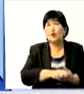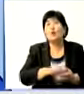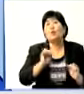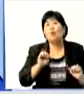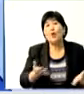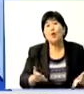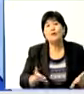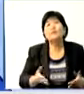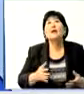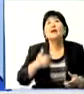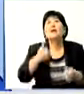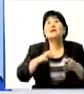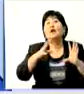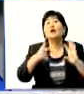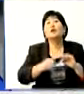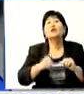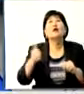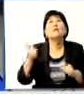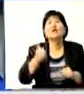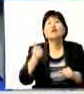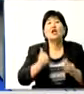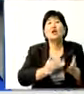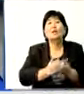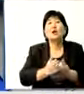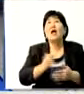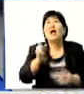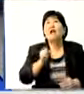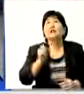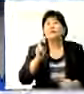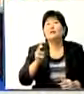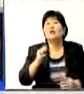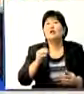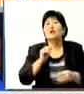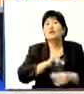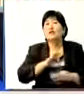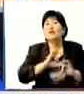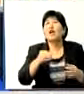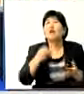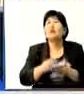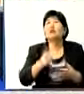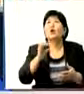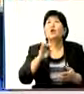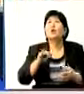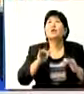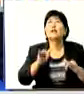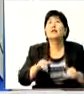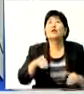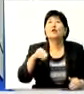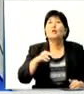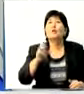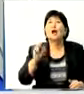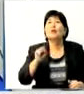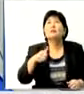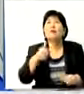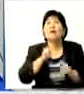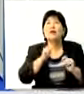болады. Сайыс қорытындысы бойынша жарыстың бірінші бағытында Айтжанов Қанаттың жұмысы үздік деп танылса, бизнеске арналған роботтар бағыты бойынша Тоқмарыс Азамат бас